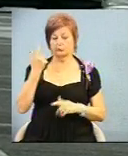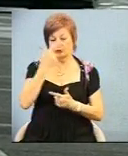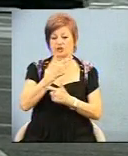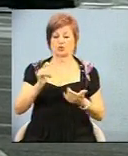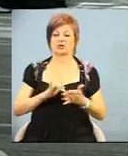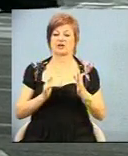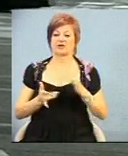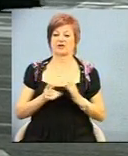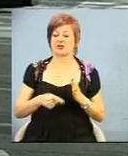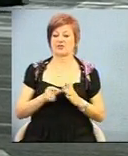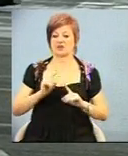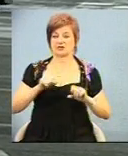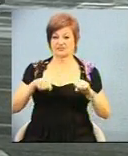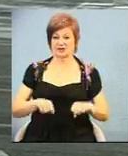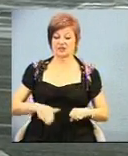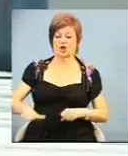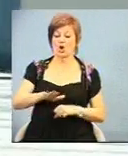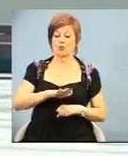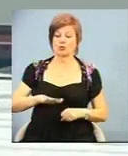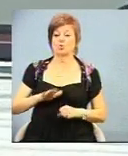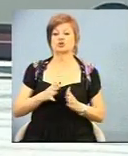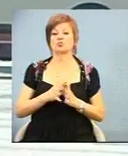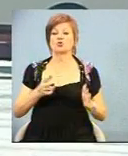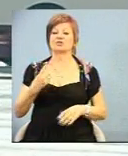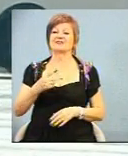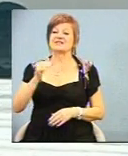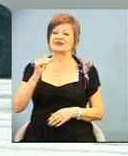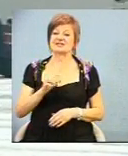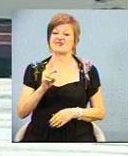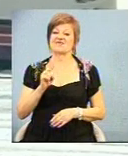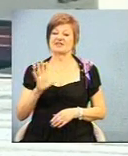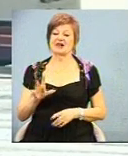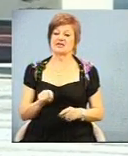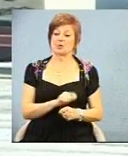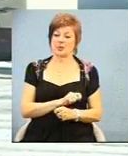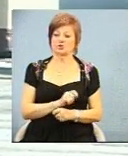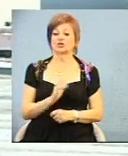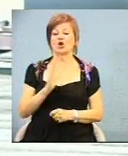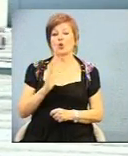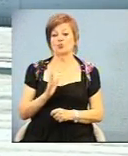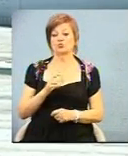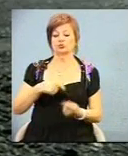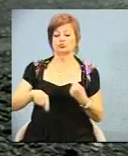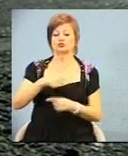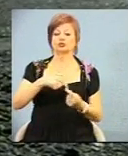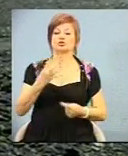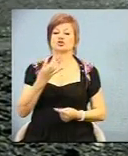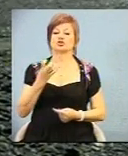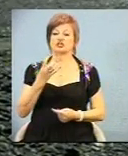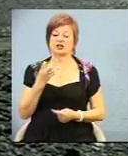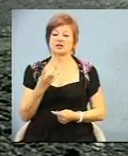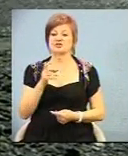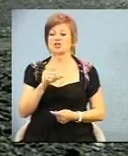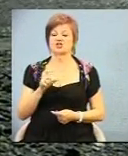веб-порталі міської влади. Площа терміналу складе більше 20 тисяч квадратних метрів. Він буде пропускати 400 людей на